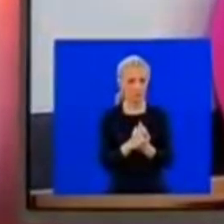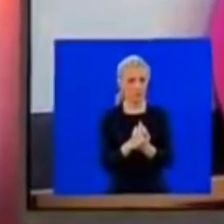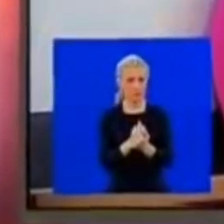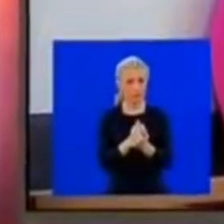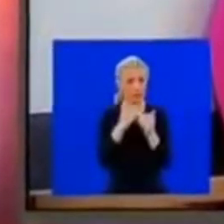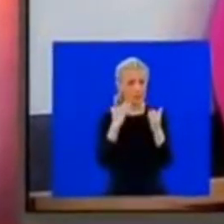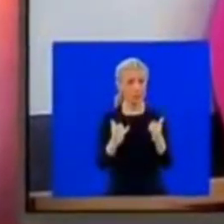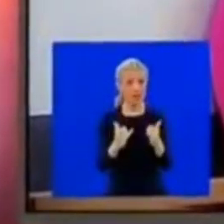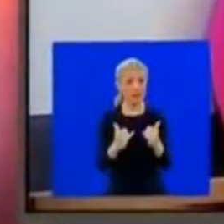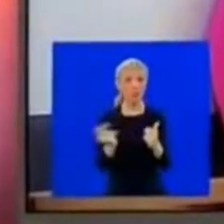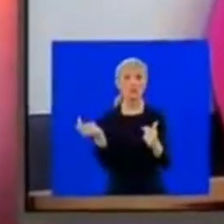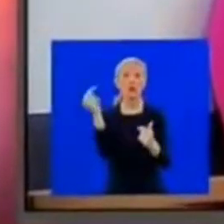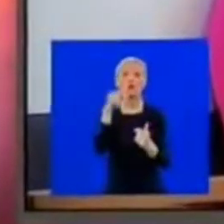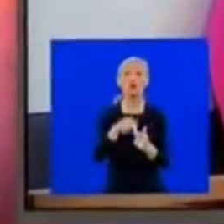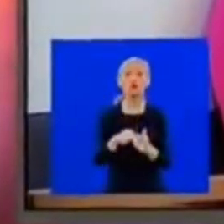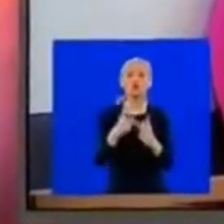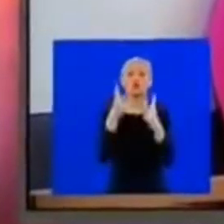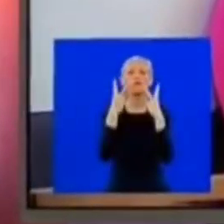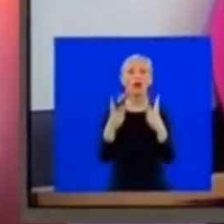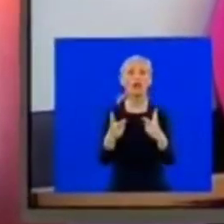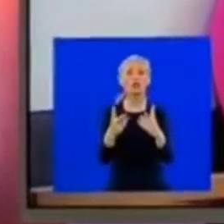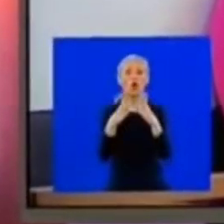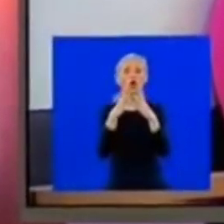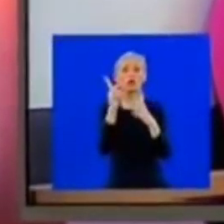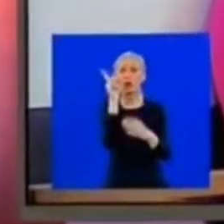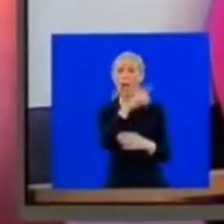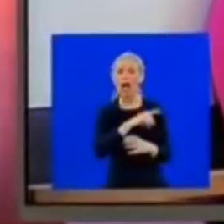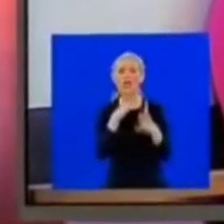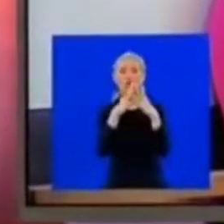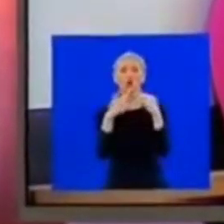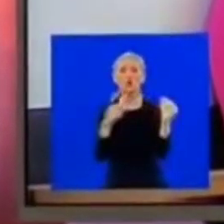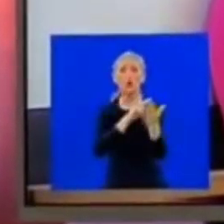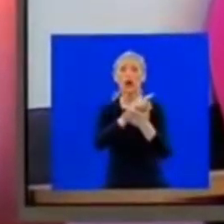I sad kad smo došli do tog lažnog duha vremena,